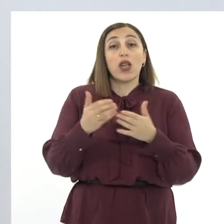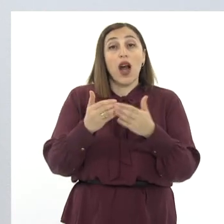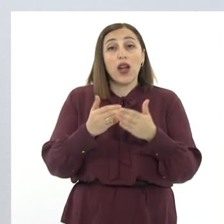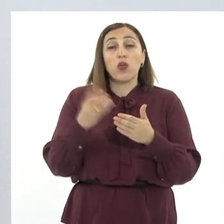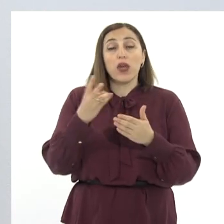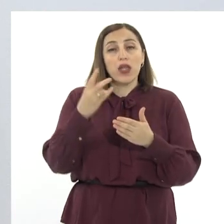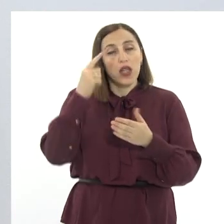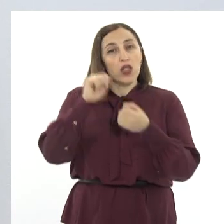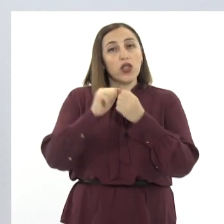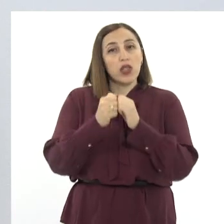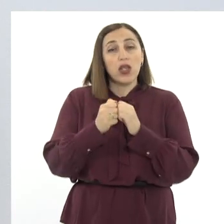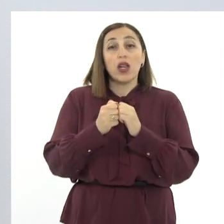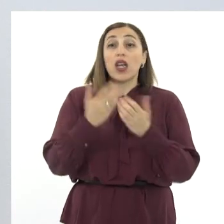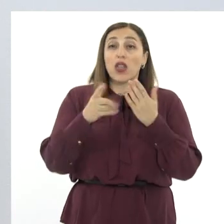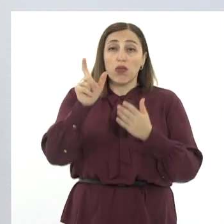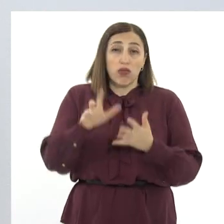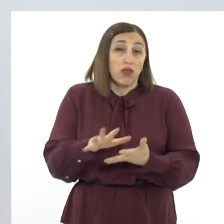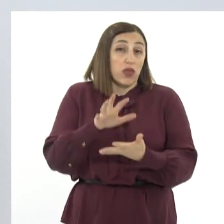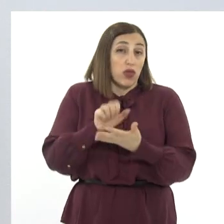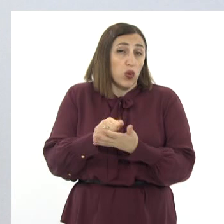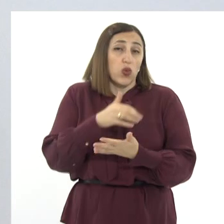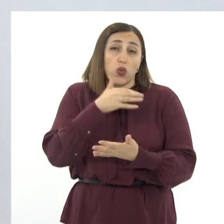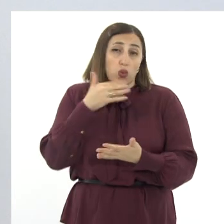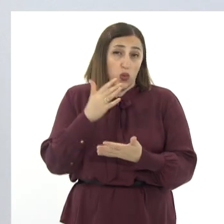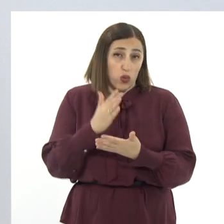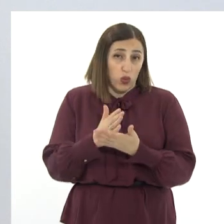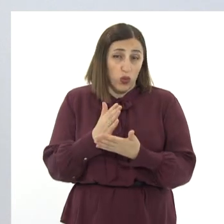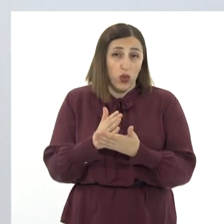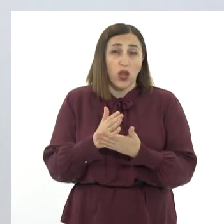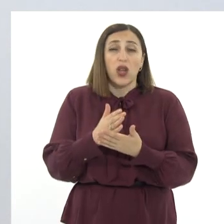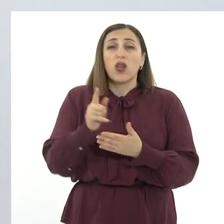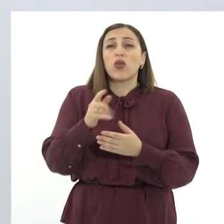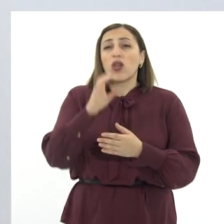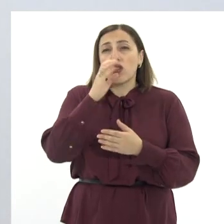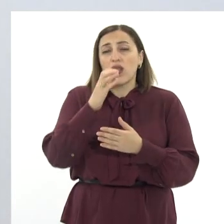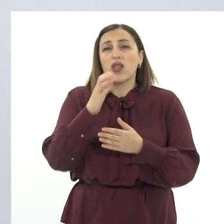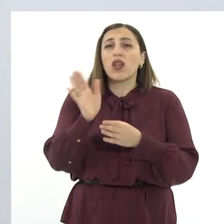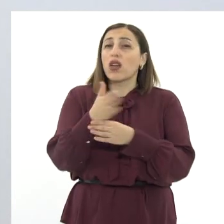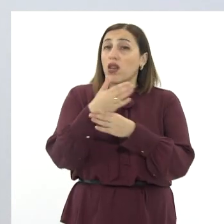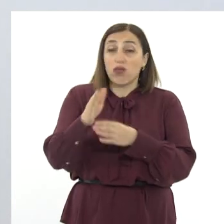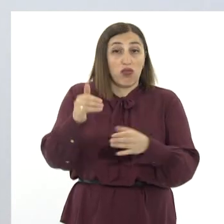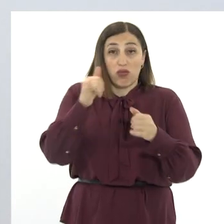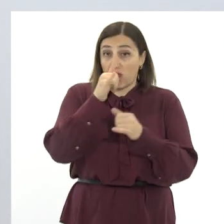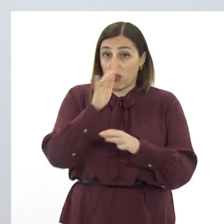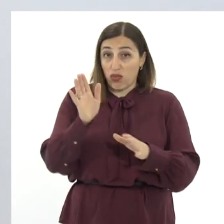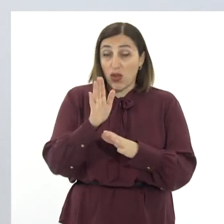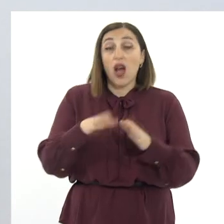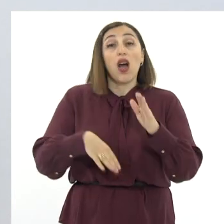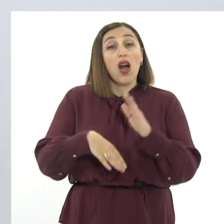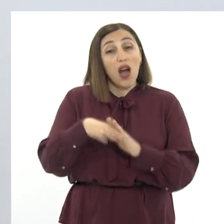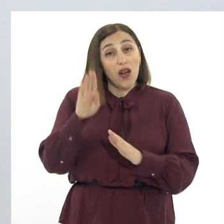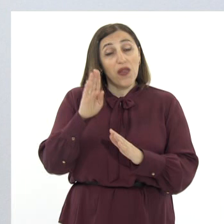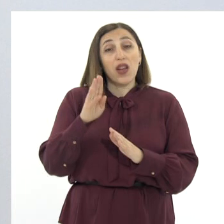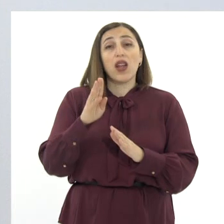հաշվի առնել մի քանի գործոններ։ Առաջինը, եթե չափազանց զբաղված եք, կենթանիների այսպես ասած դուրս ու ներս անելը չեք կարողանում ճիշտ